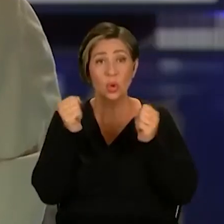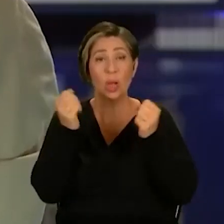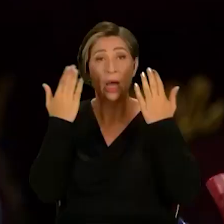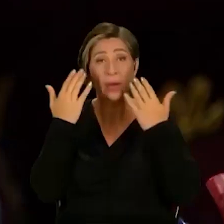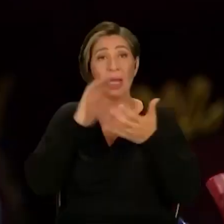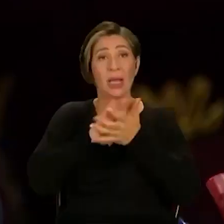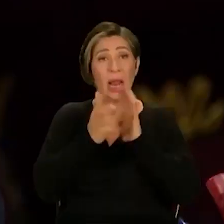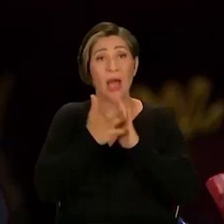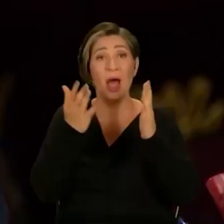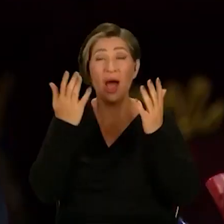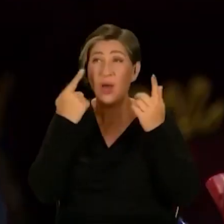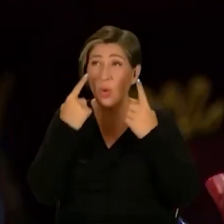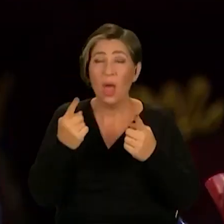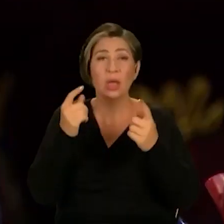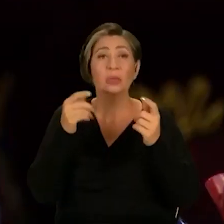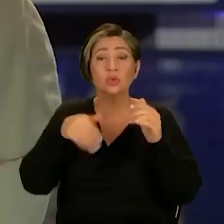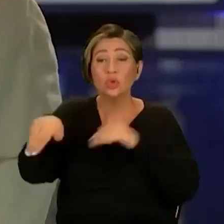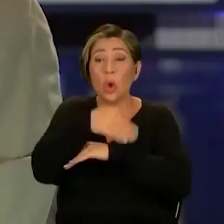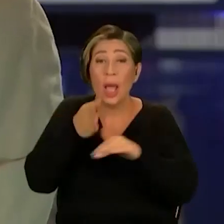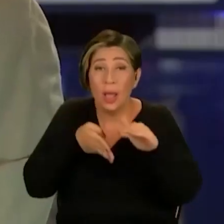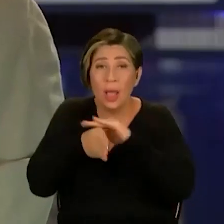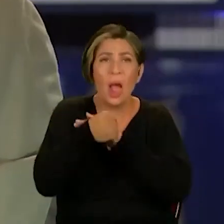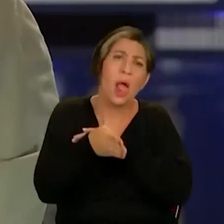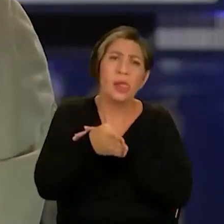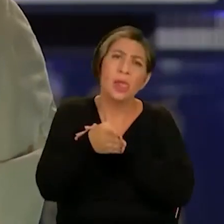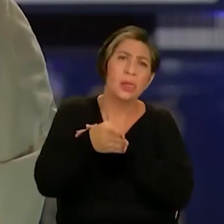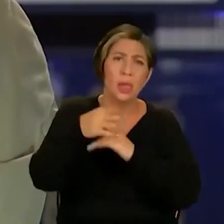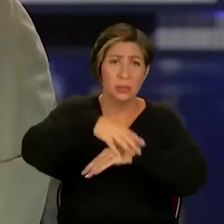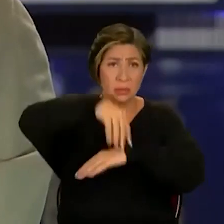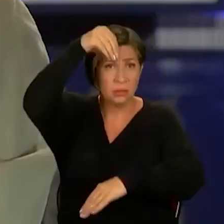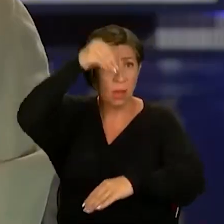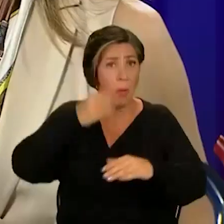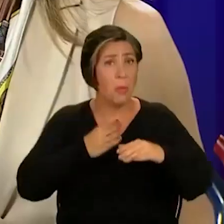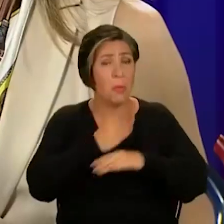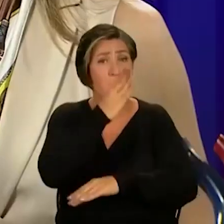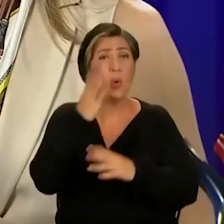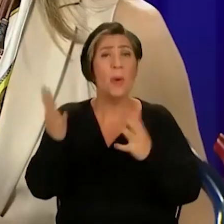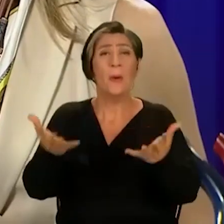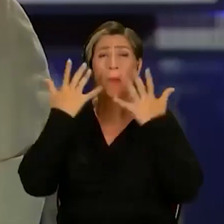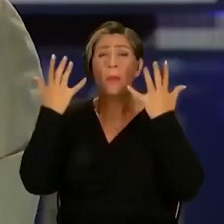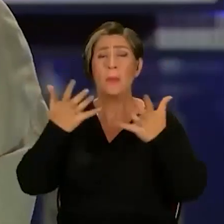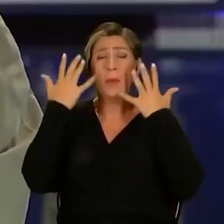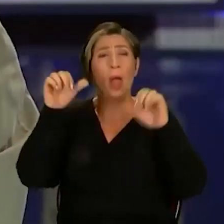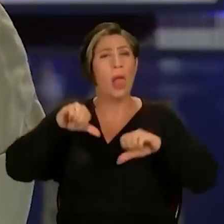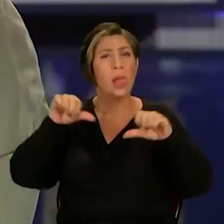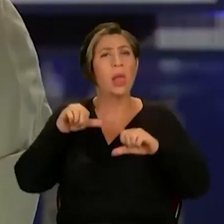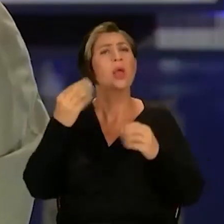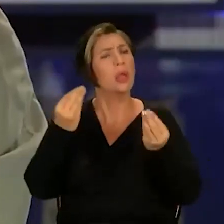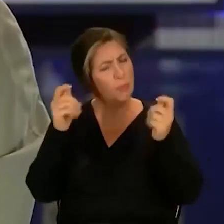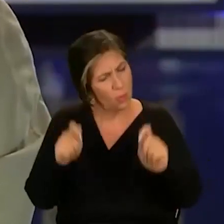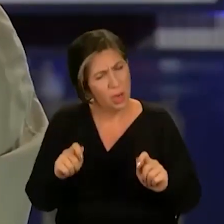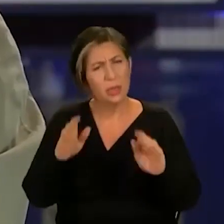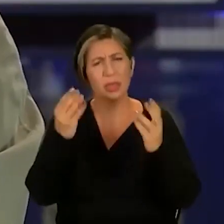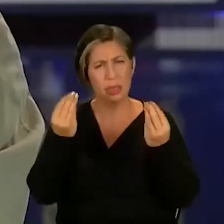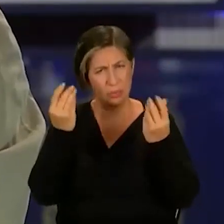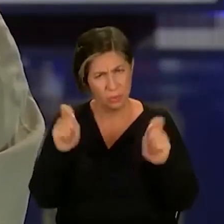karlı havada sokağa bile çıkamıyorlar. Yani bırakın dağa çıkmayı, rüzgara bile maruz kalmak istemiyorlar. Tabii iyi yapıyorlar, iyi yapıyorlar.